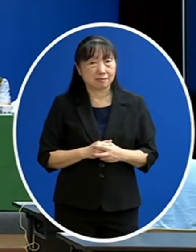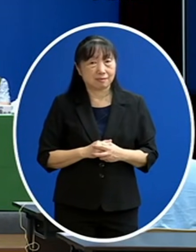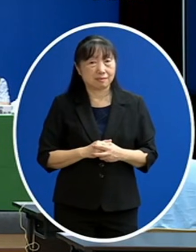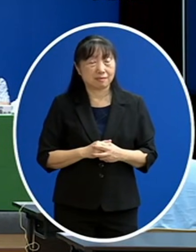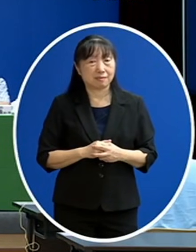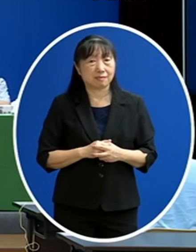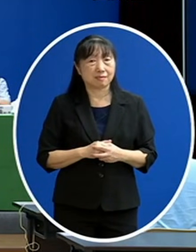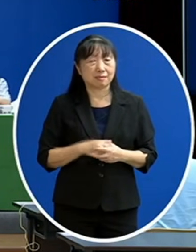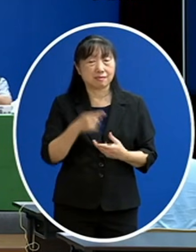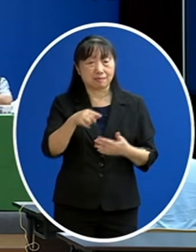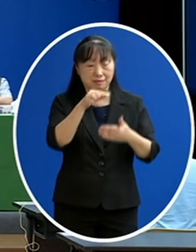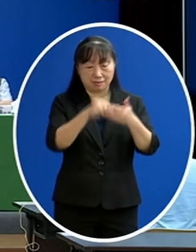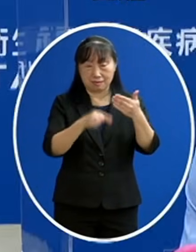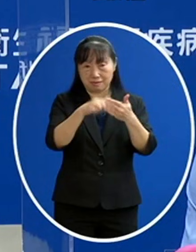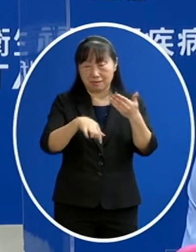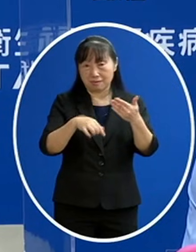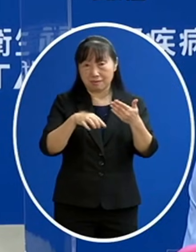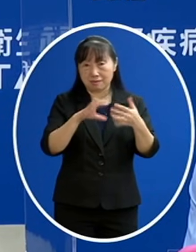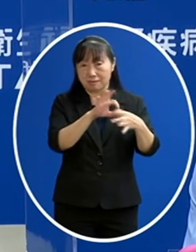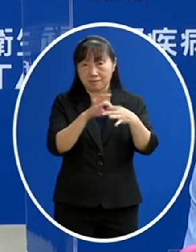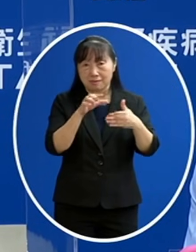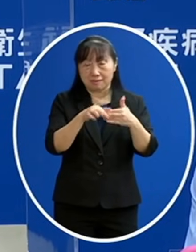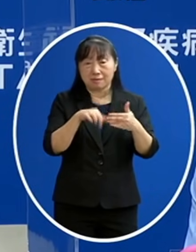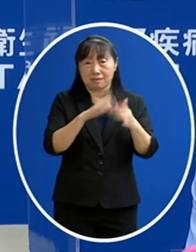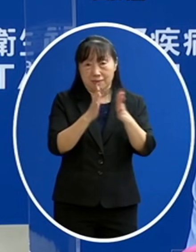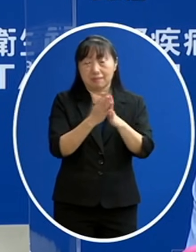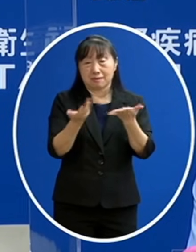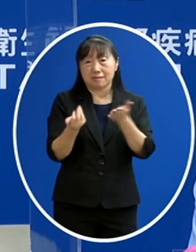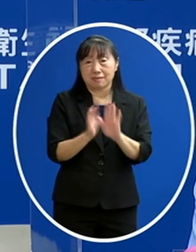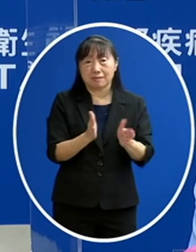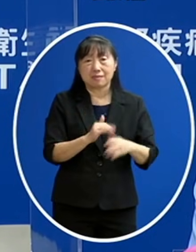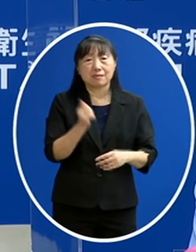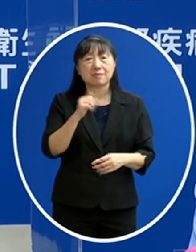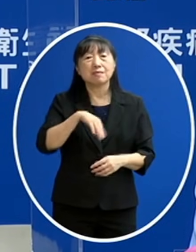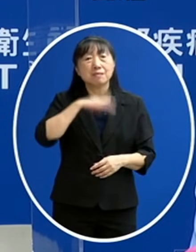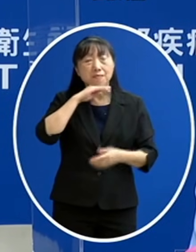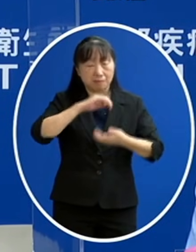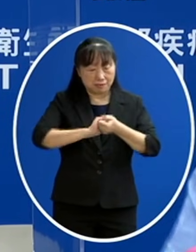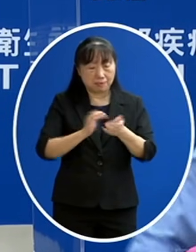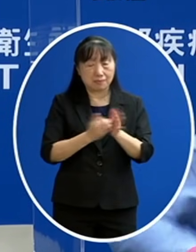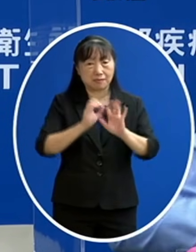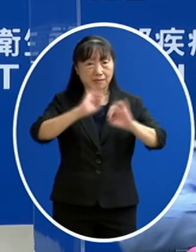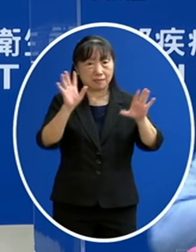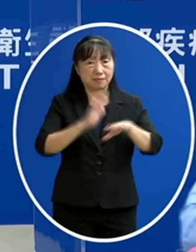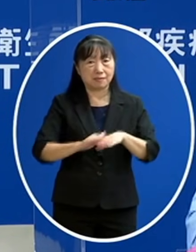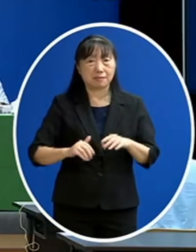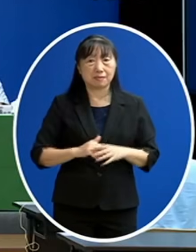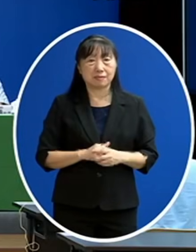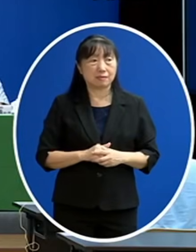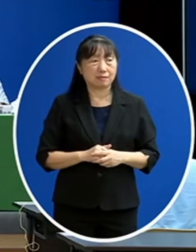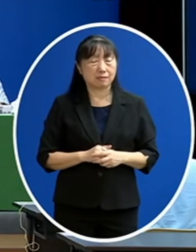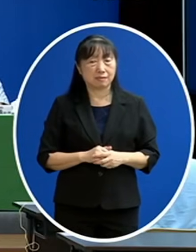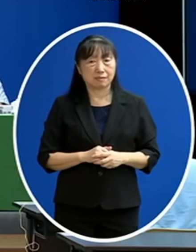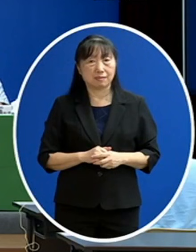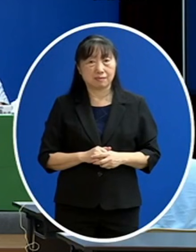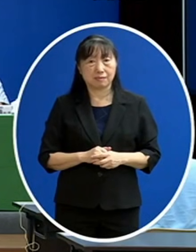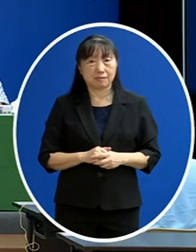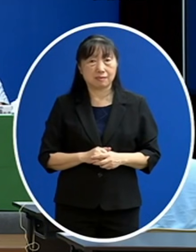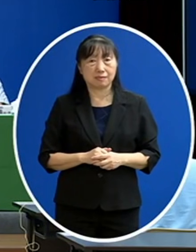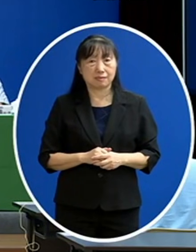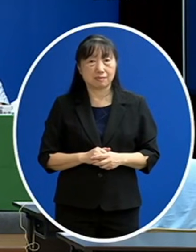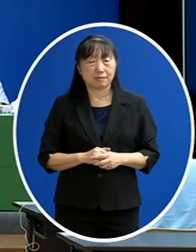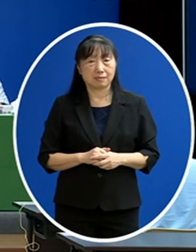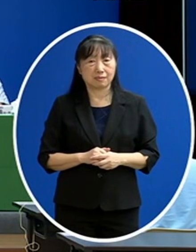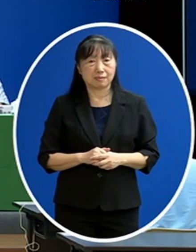于相关的指引，现在在准备中，我们在一旦定案，我们就会跟大家来公布。 另外，针对台南安南区家族群聚8人